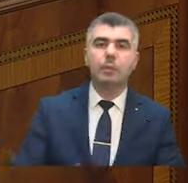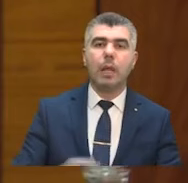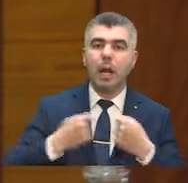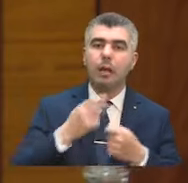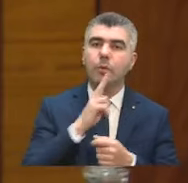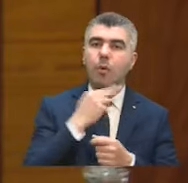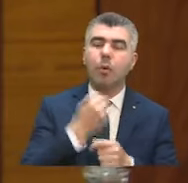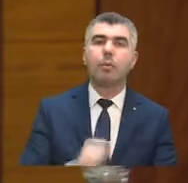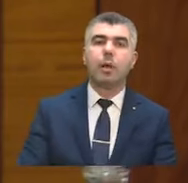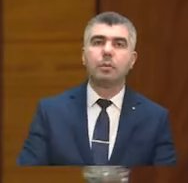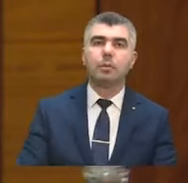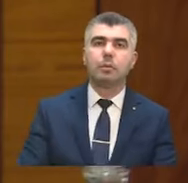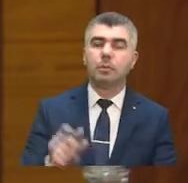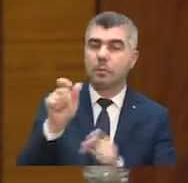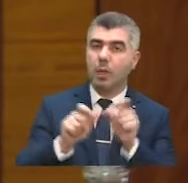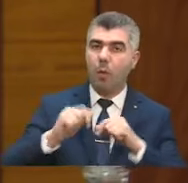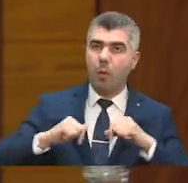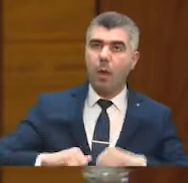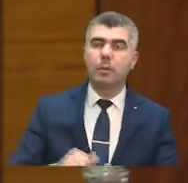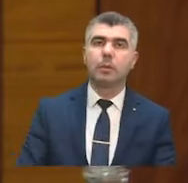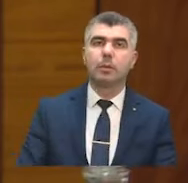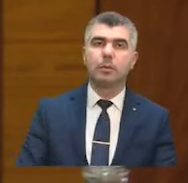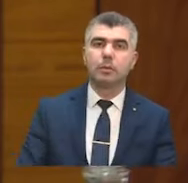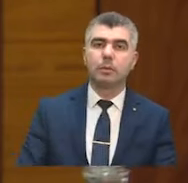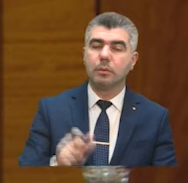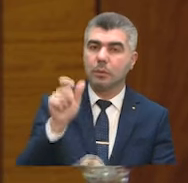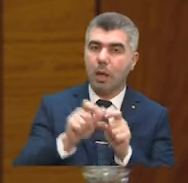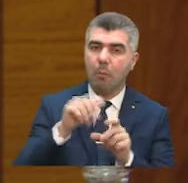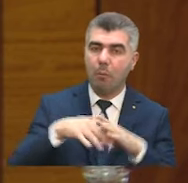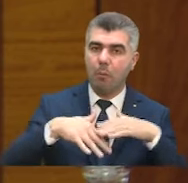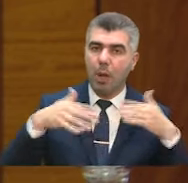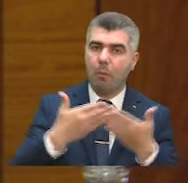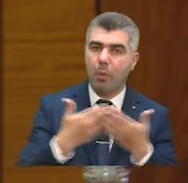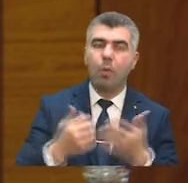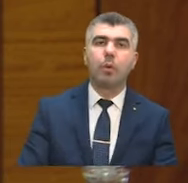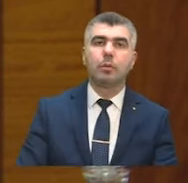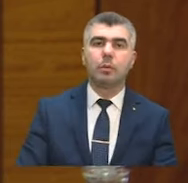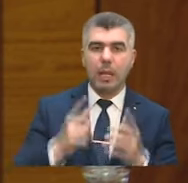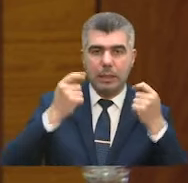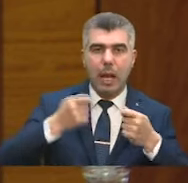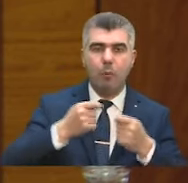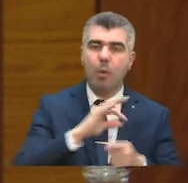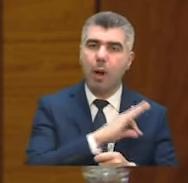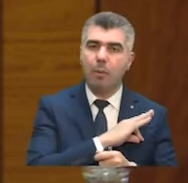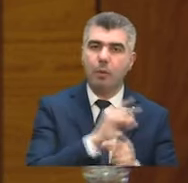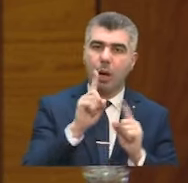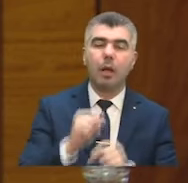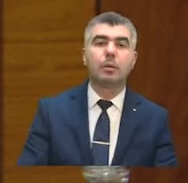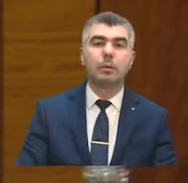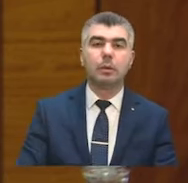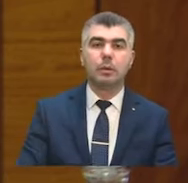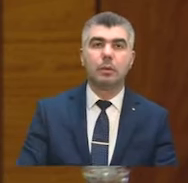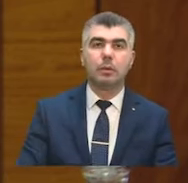الحكومه المحترم السيدات والساده الوزراء المحترمون السيدات والاده النواب المحترمون السلام عليكم ورحمه الله يشرفني ان